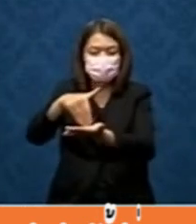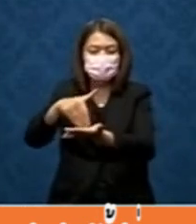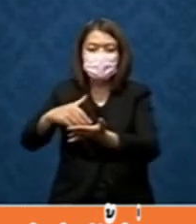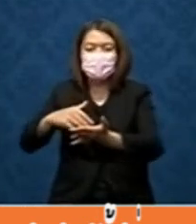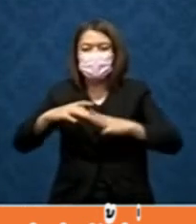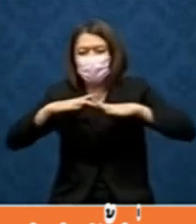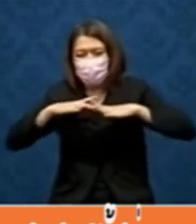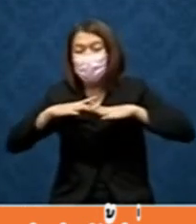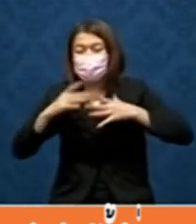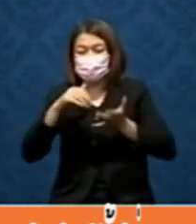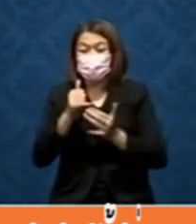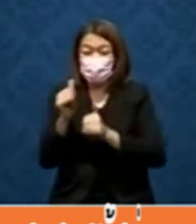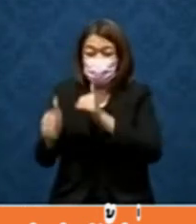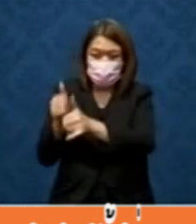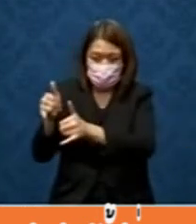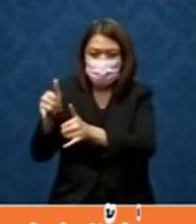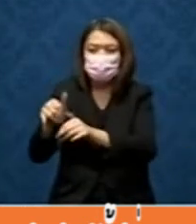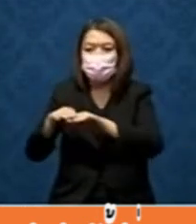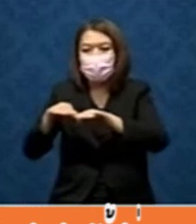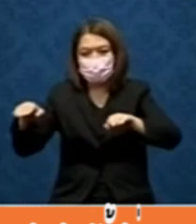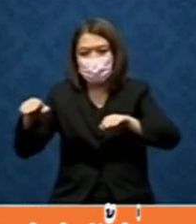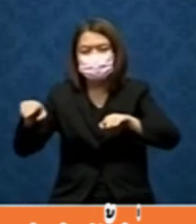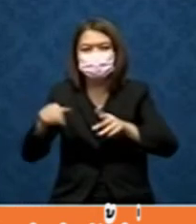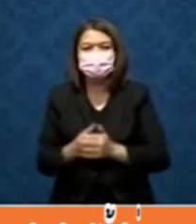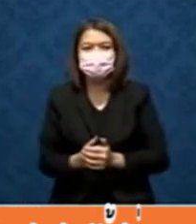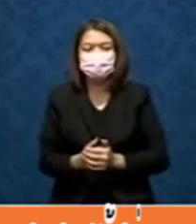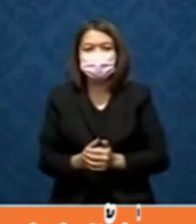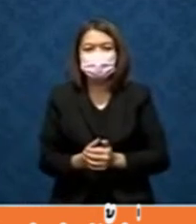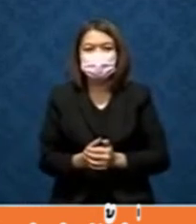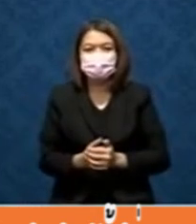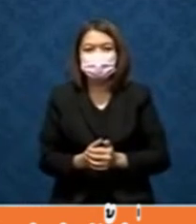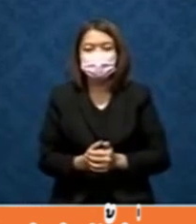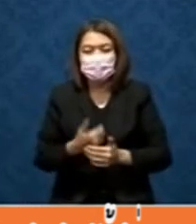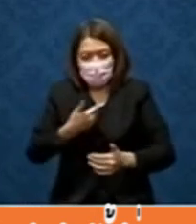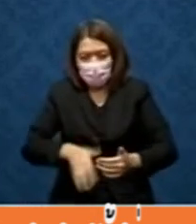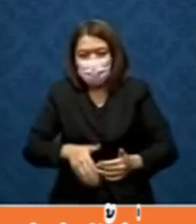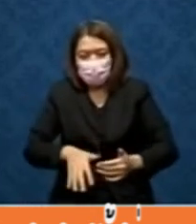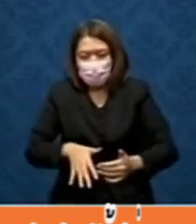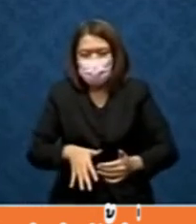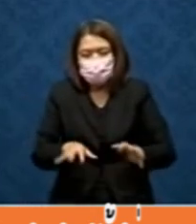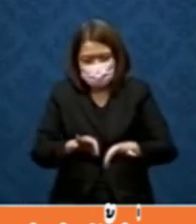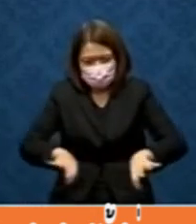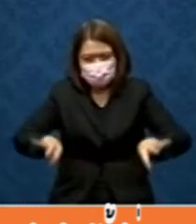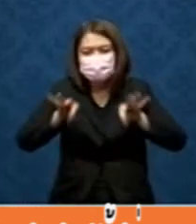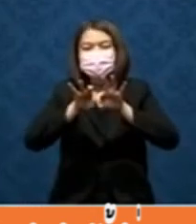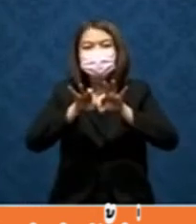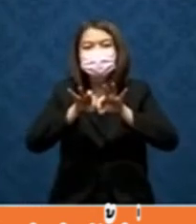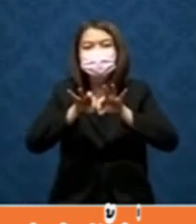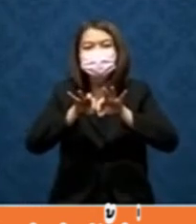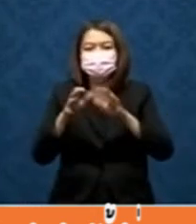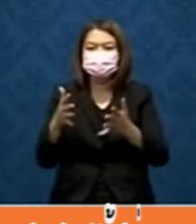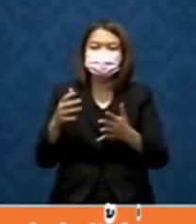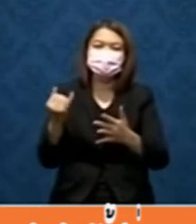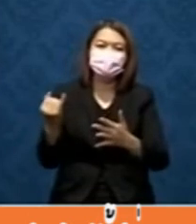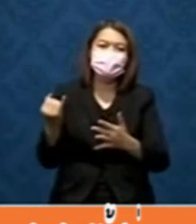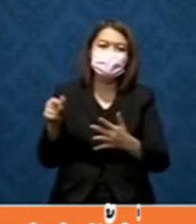ศูยอพระยPs และศูยพักพิง จะต้องมีมาตรฐานครับผมเรีนไดเหนว่า แม้การท่างหωνน้ำึ่เป็ปัจจัยพื้นฐ